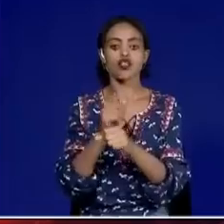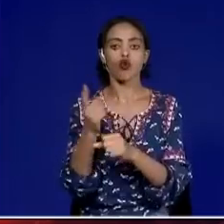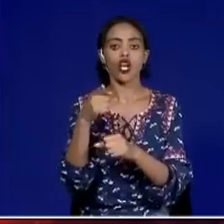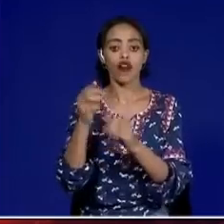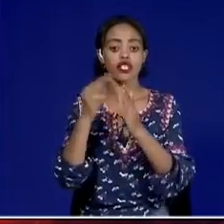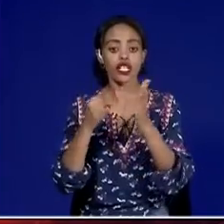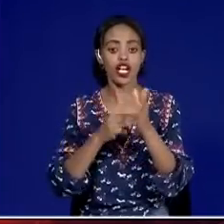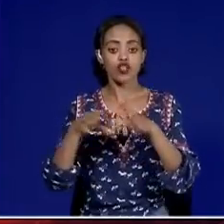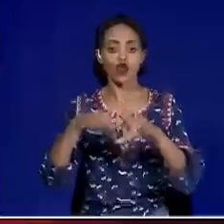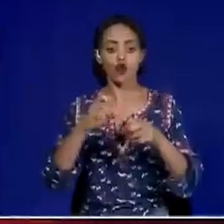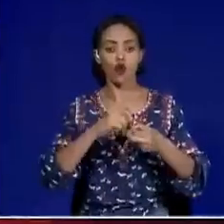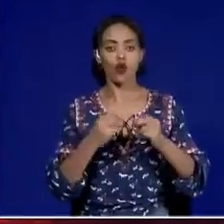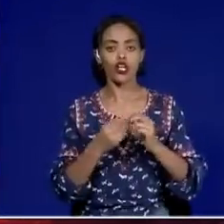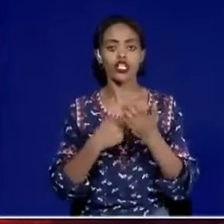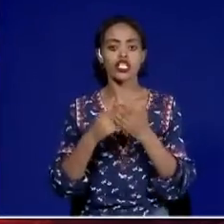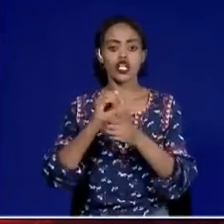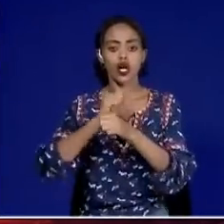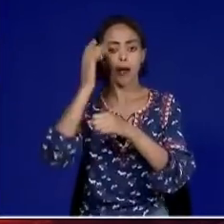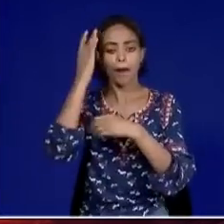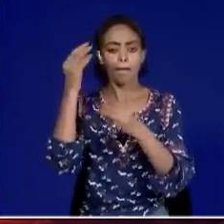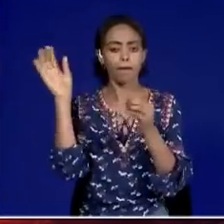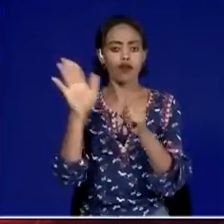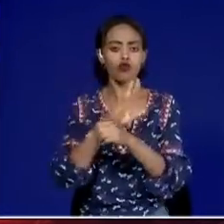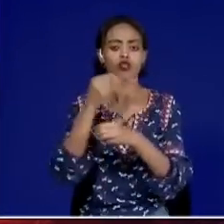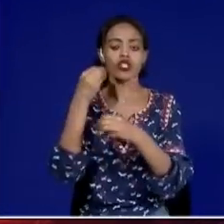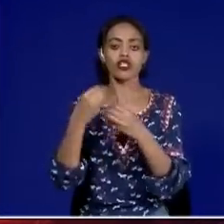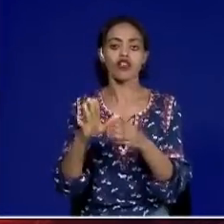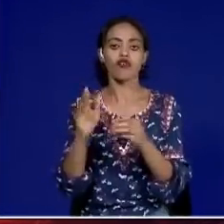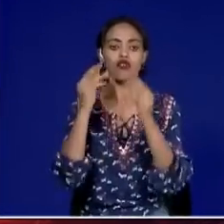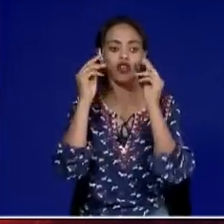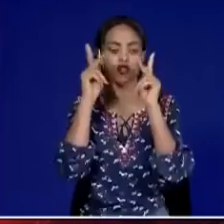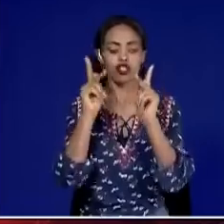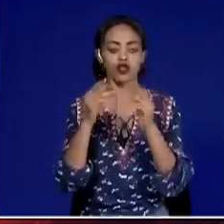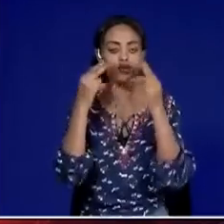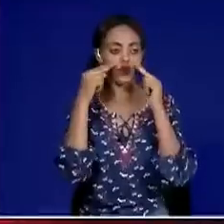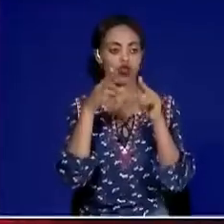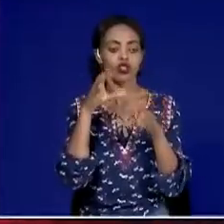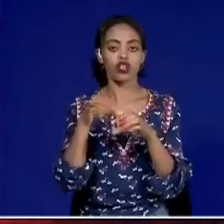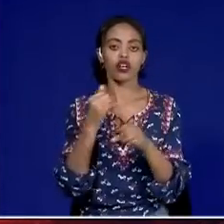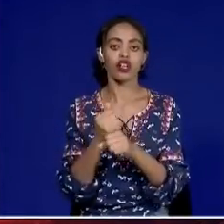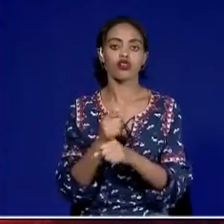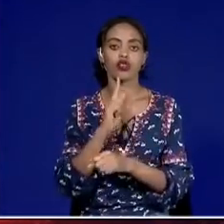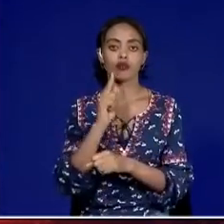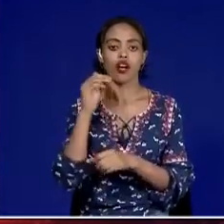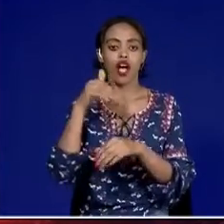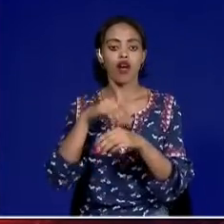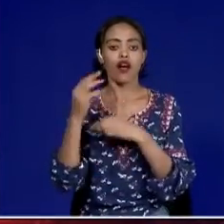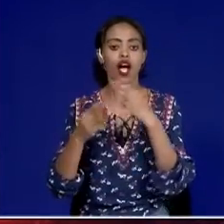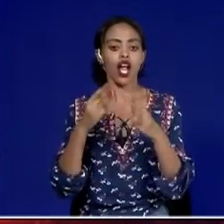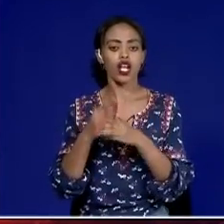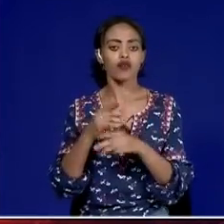ስነ ስርዓት ዝረኸብናዮም ወገናት እዚ ሕማም መሊኡ ክሳብ ዝጠፍእ ሕብረተሰብ ብትኩረት ክከላኸሎ ይግባእ ኢሎም። ኣብ ዓለም እቲ ብጣዕሚ